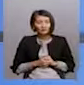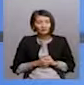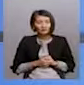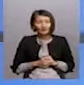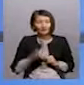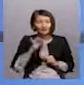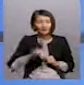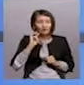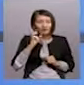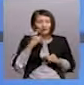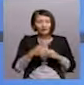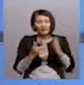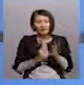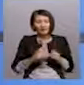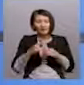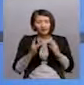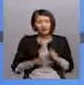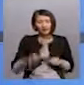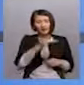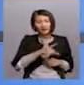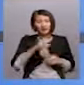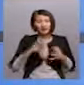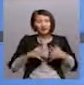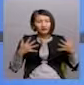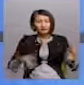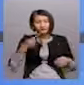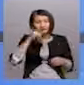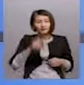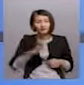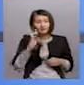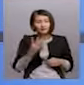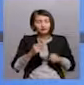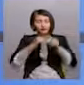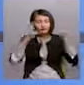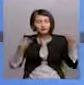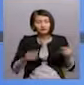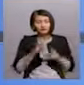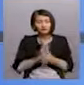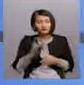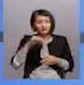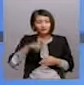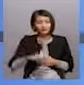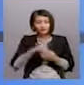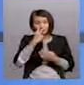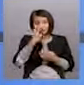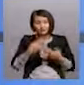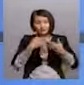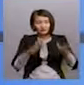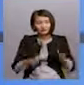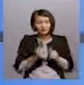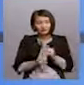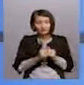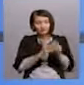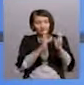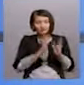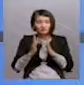Павлодар қаласындағы Камал Махпалиев атындағы нөмірі 4-ші мектепте алғашқы STEM зертханасы ашылды. Бұл жерде кез келген